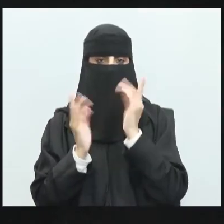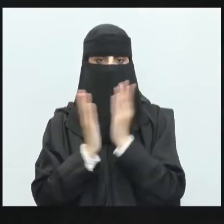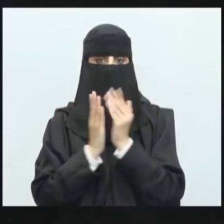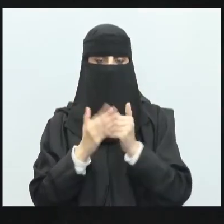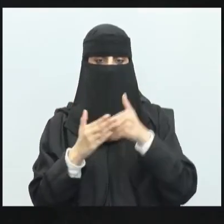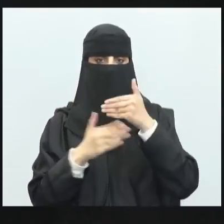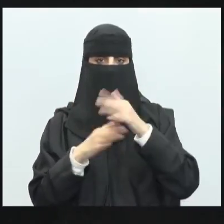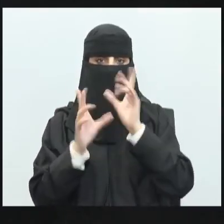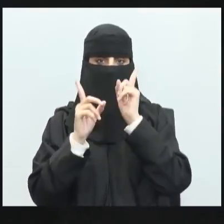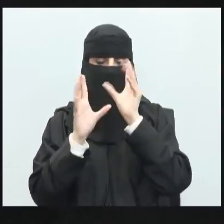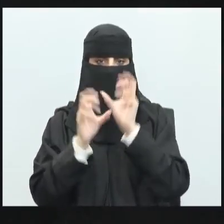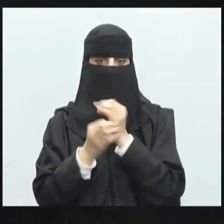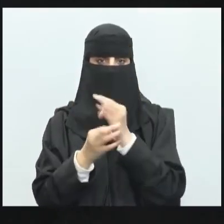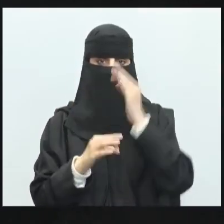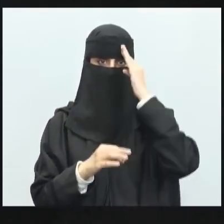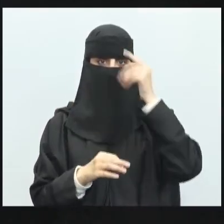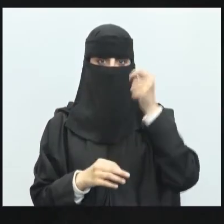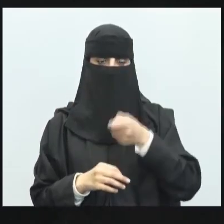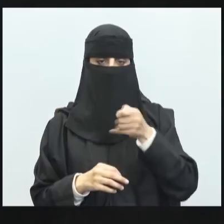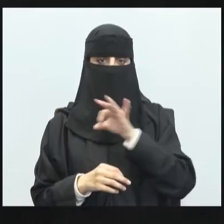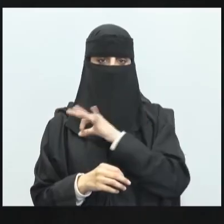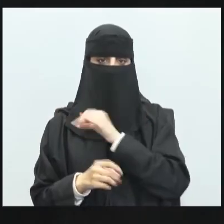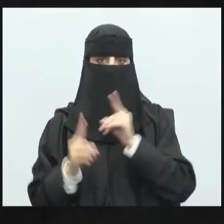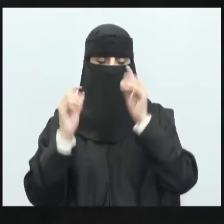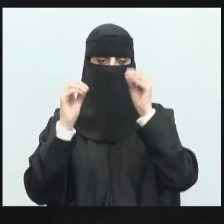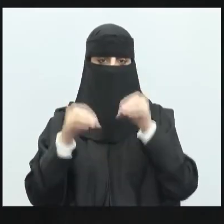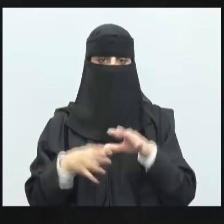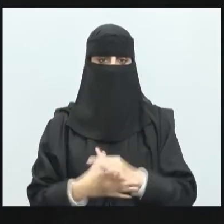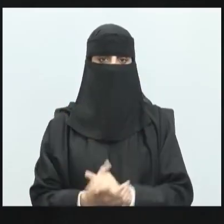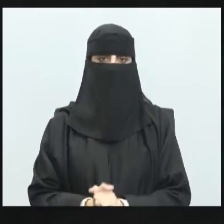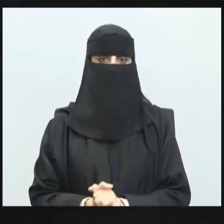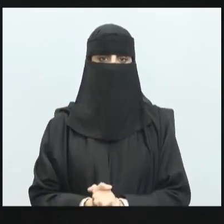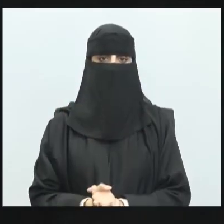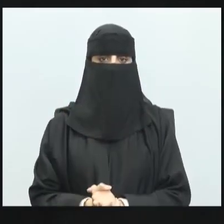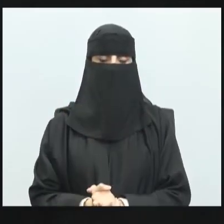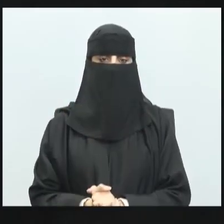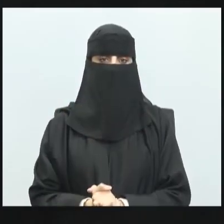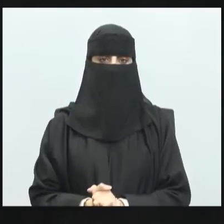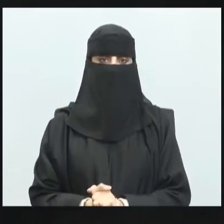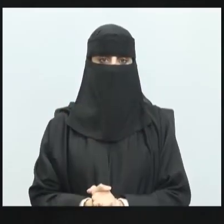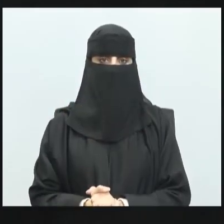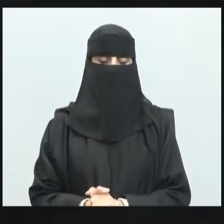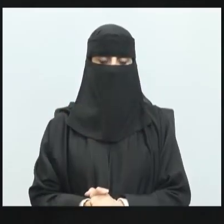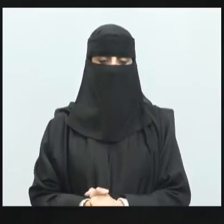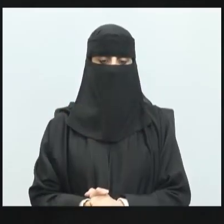القاكم ان شاء الله في درس قادم استودعكم الله والسلام عليكم ورحمه الله وبركاته